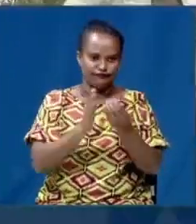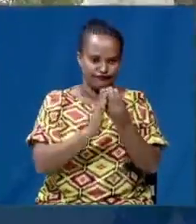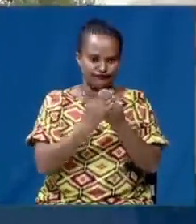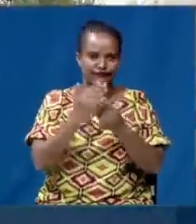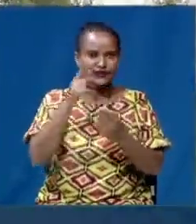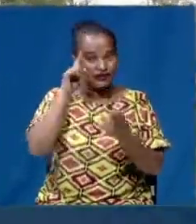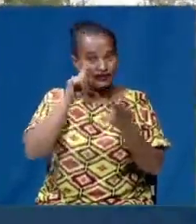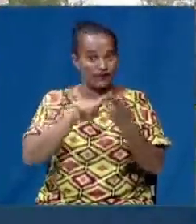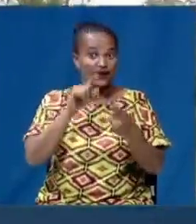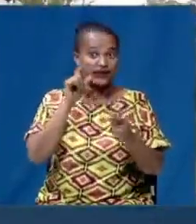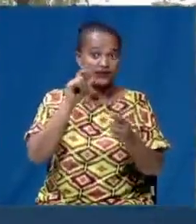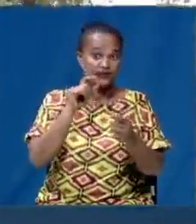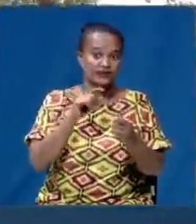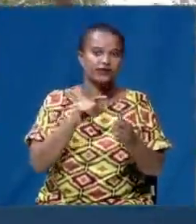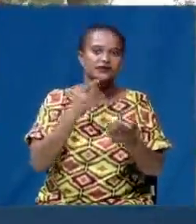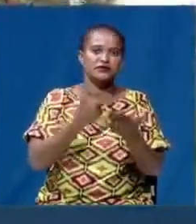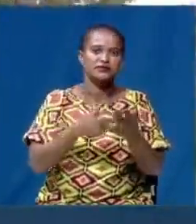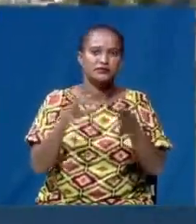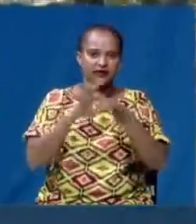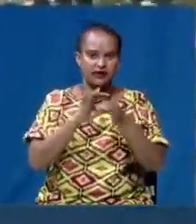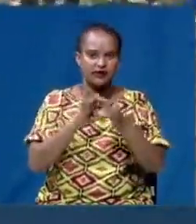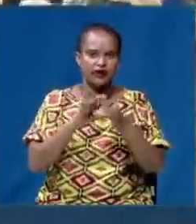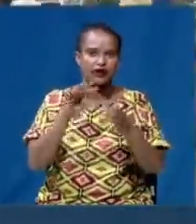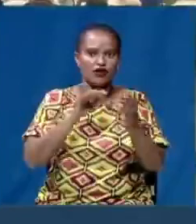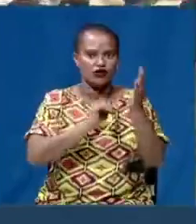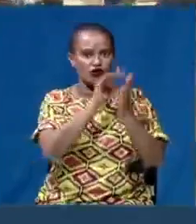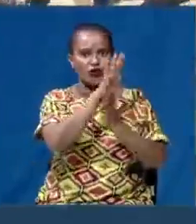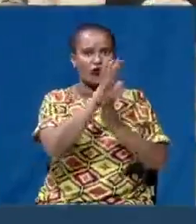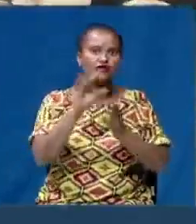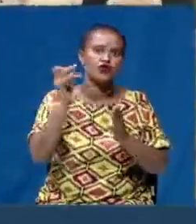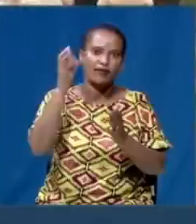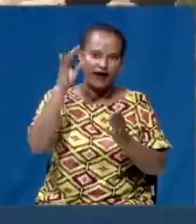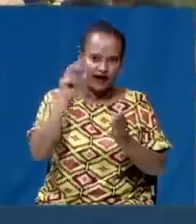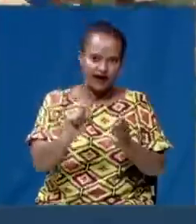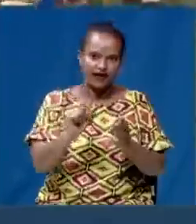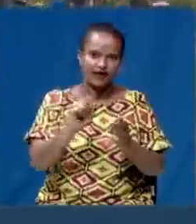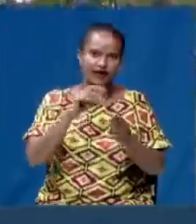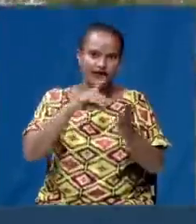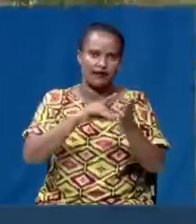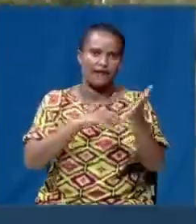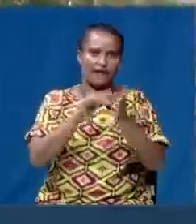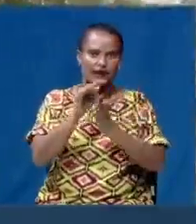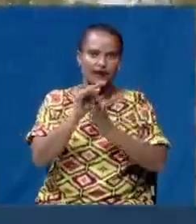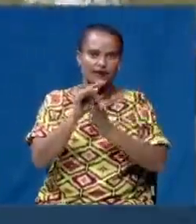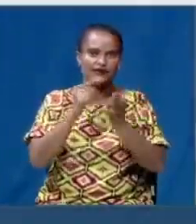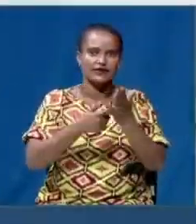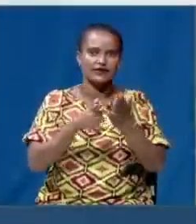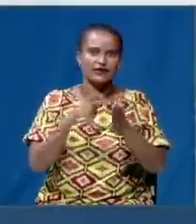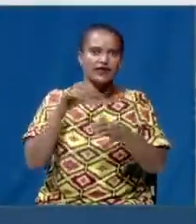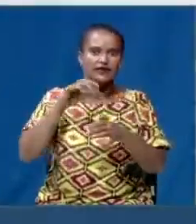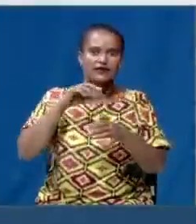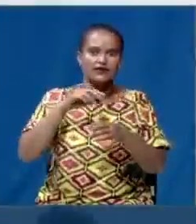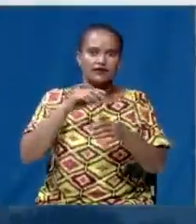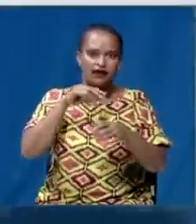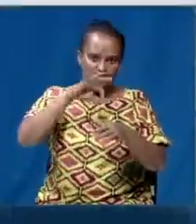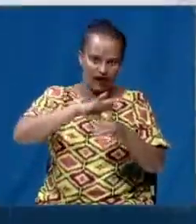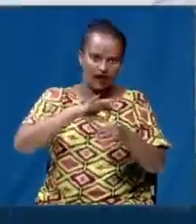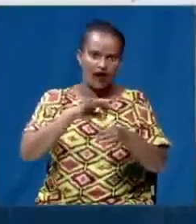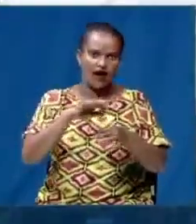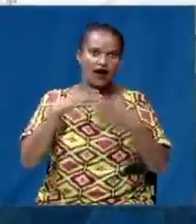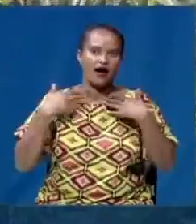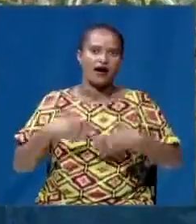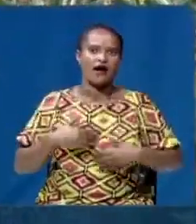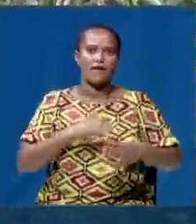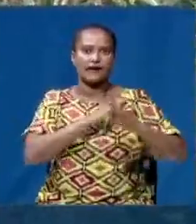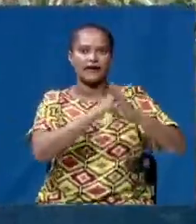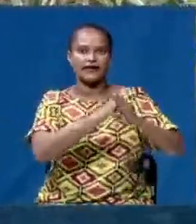ክዕወትን ብምትሕባር ማሕበር ጎቦ ጮምዓን ምምሕዳር ከተማ መቐለን ተኸላና ኣካል መኸተና ብዝብል መሪ ሓሳብ ኣባላት